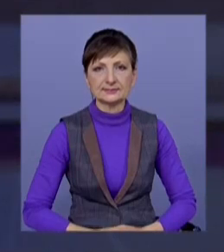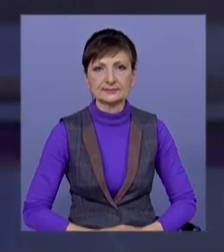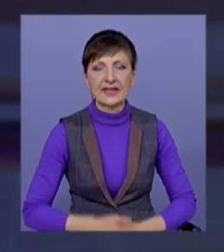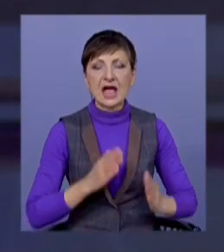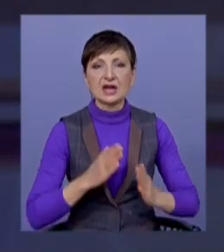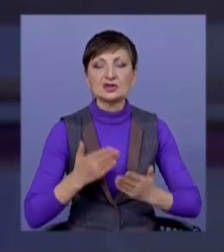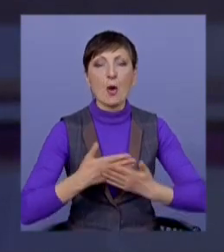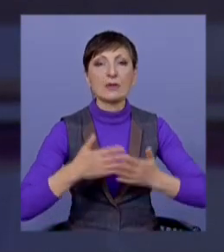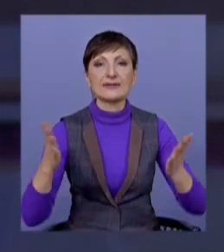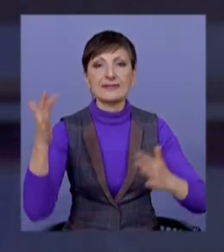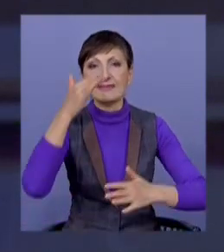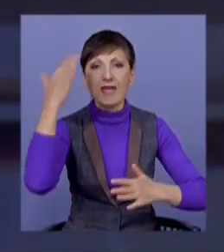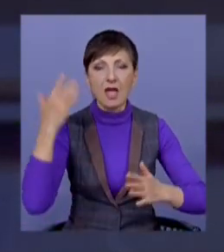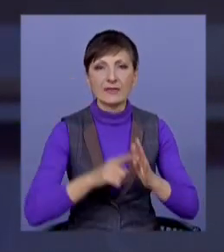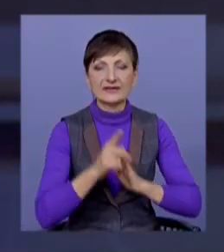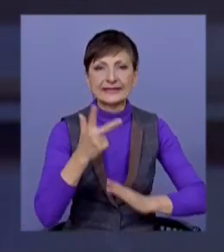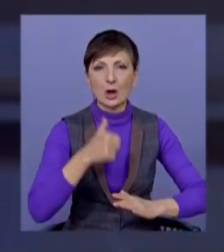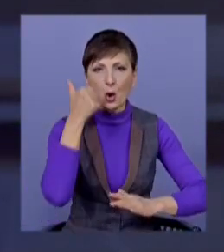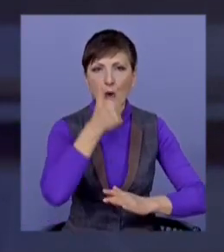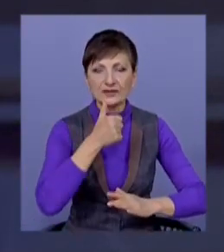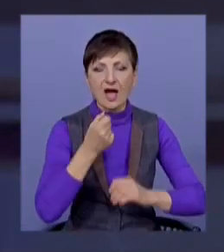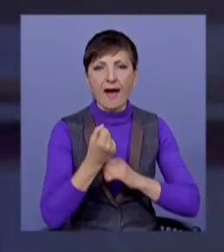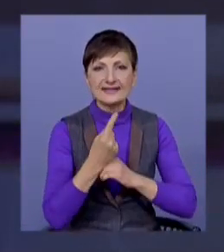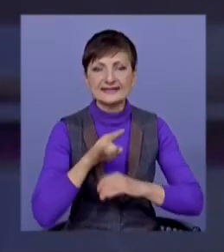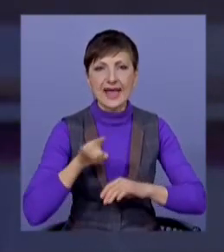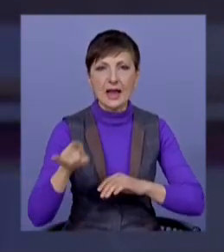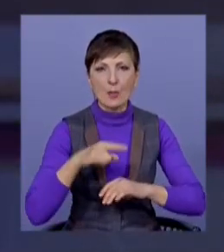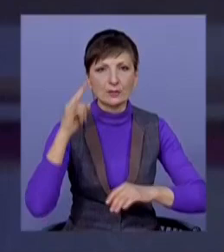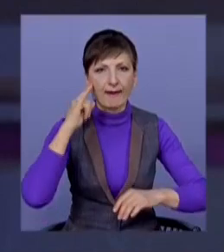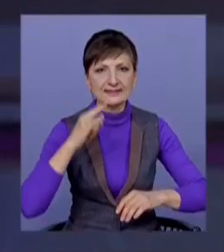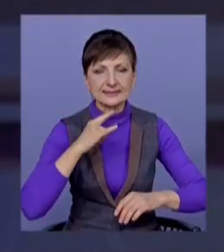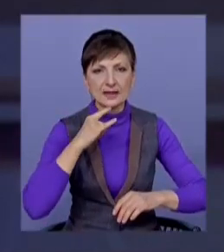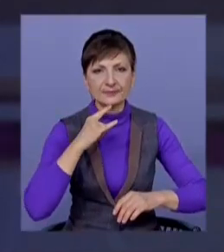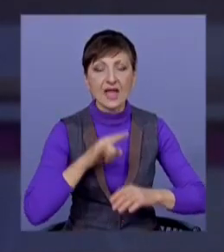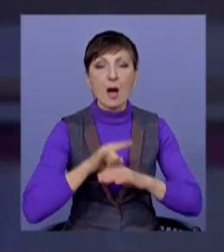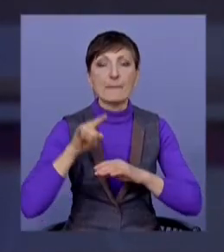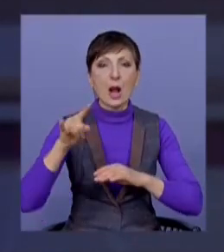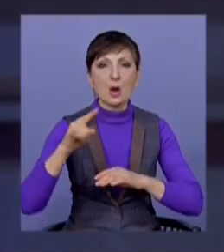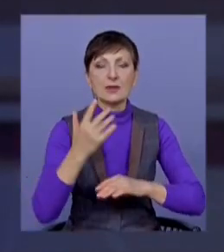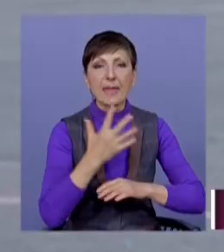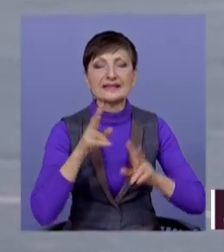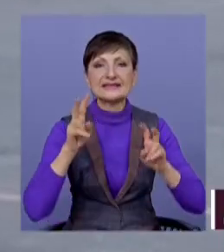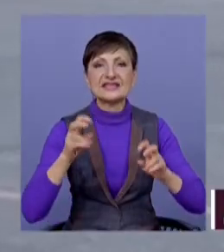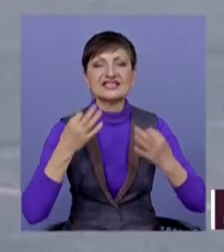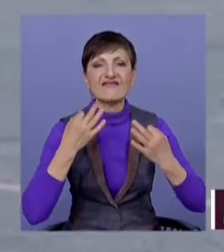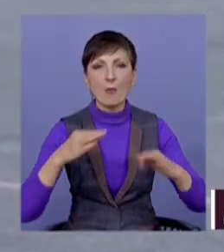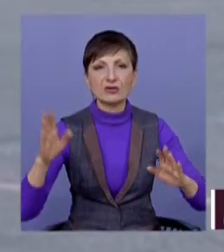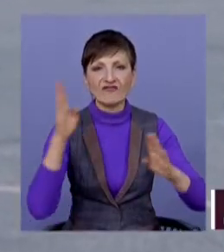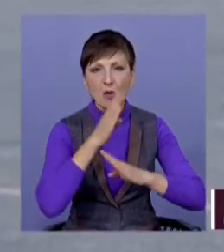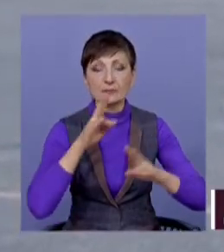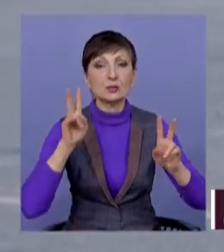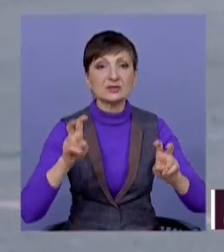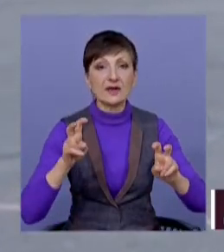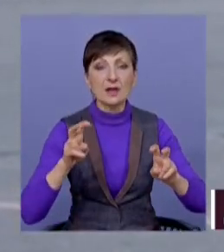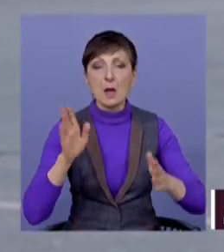Режим открытого неба введен на 3 года в 11 аэропортах Казахстана. Полеты с 5-й степенью свободы воздуха